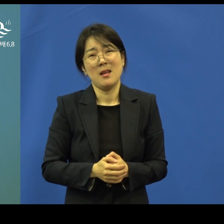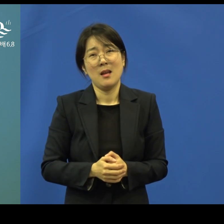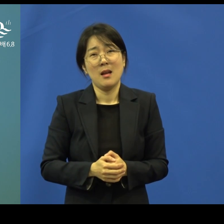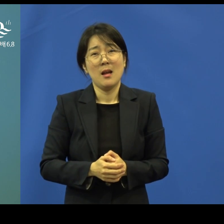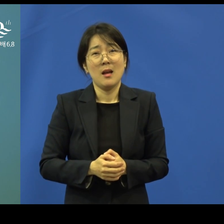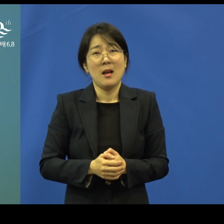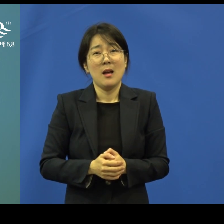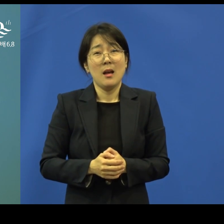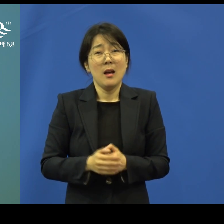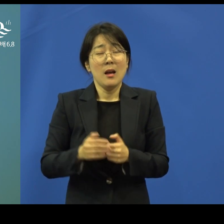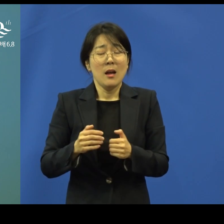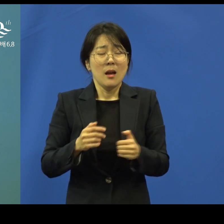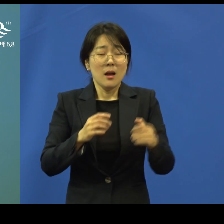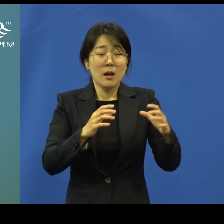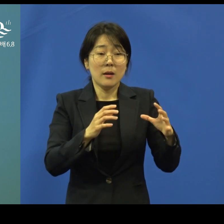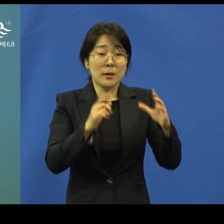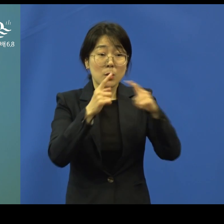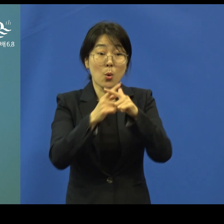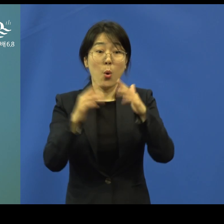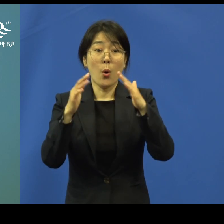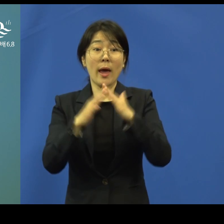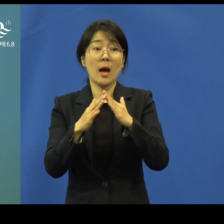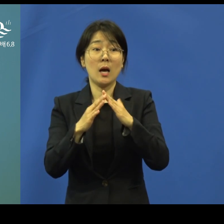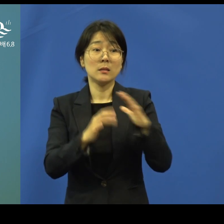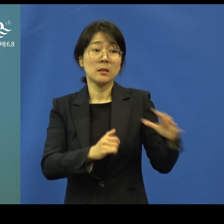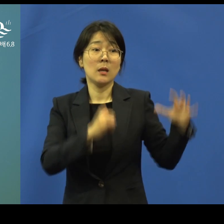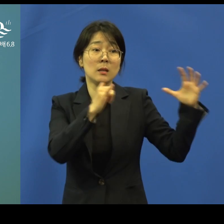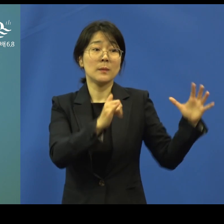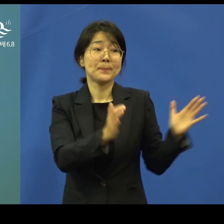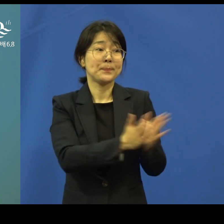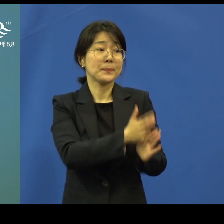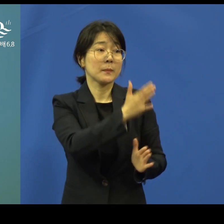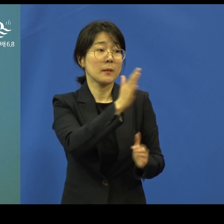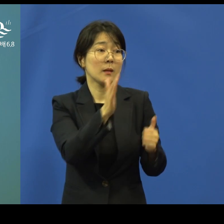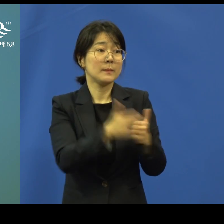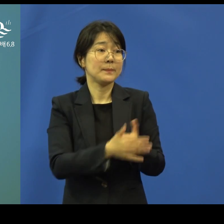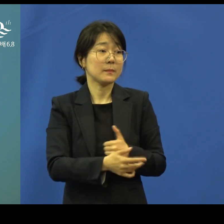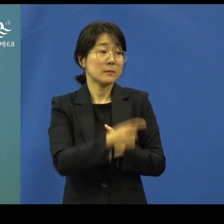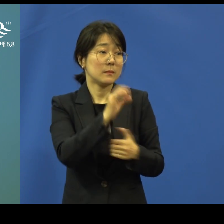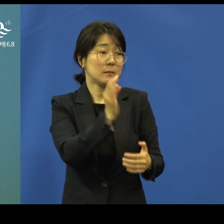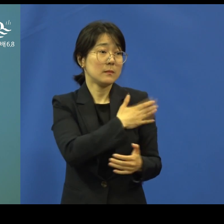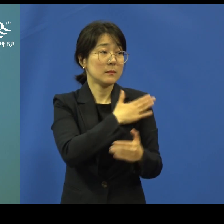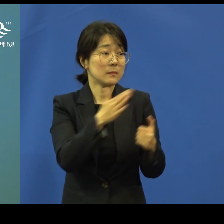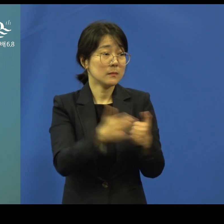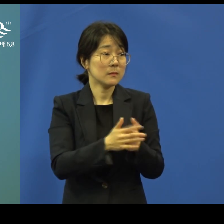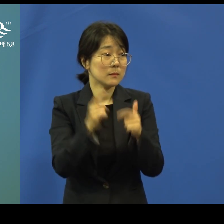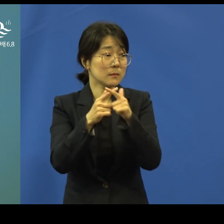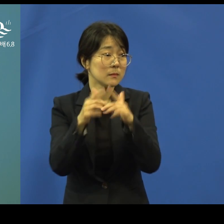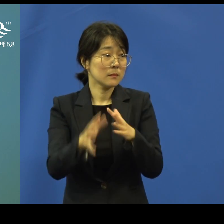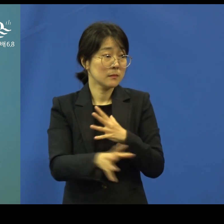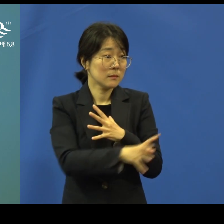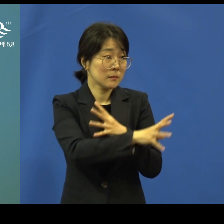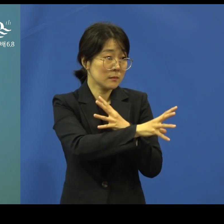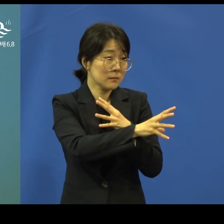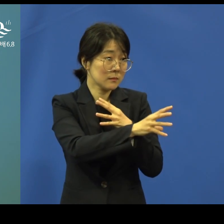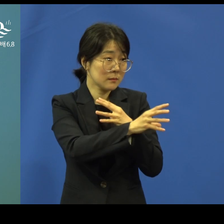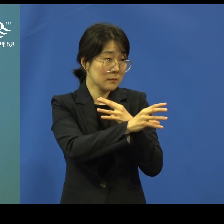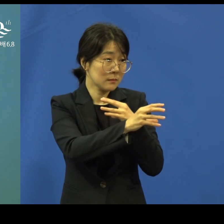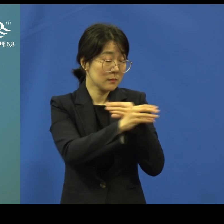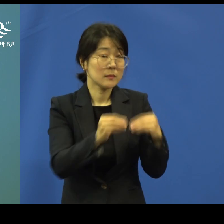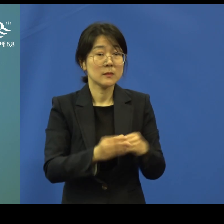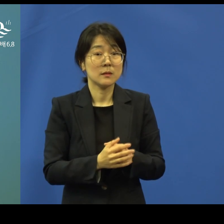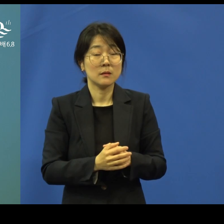그러니까 라우디게아 교회 안으로 세속적인 힘이 밀고 들어오는데 그게 뭐예요? 물질적인 부분이라는 거예요. 모든 면에 아쉬움이 없어.